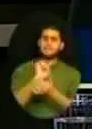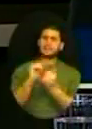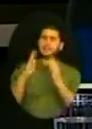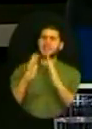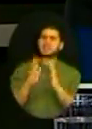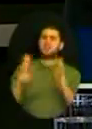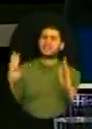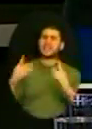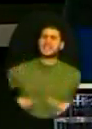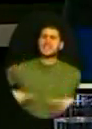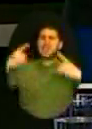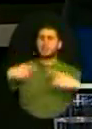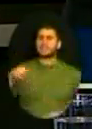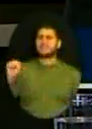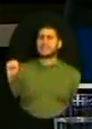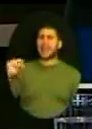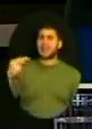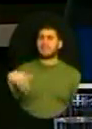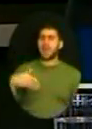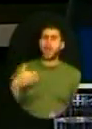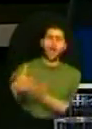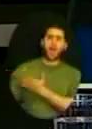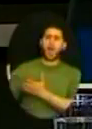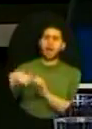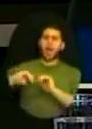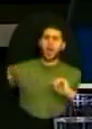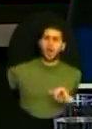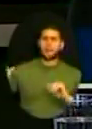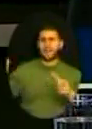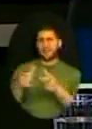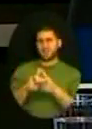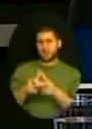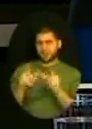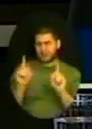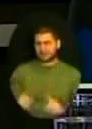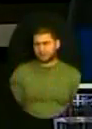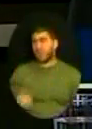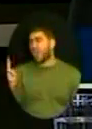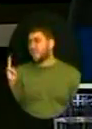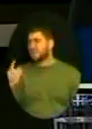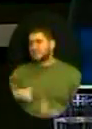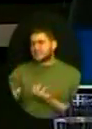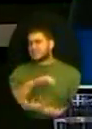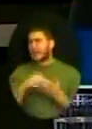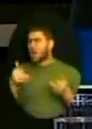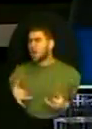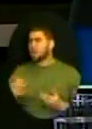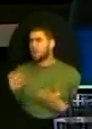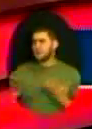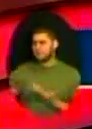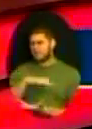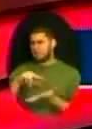יום לסטלה הנדלר, והרחקה מהחברה. אבל השערה היום,